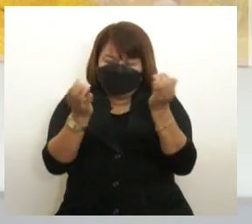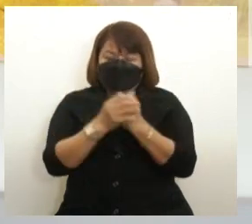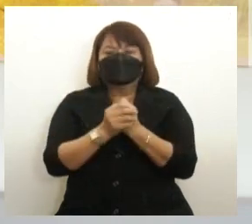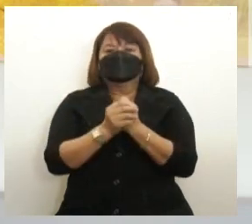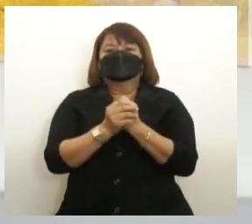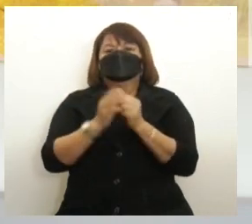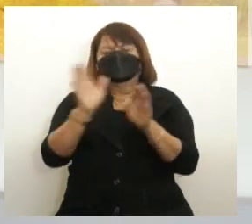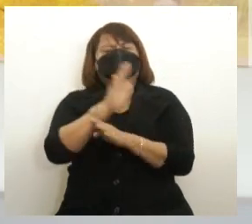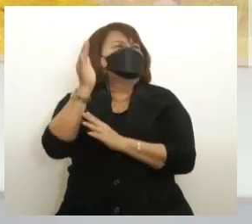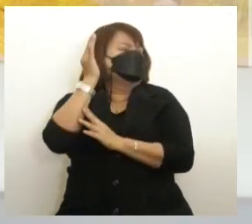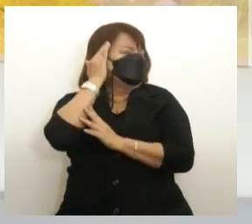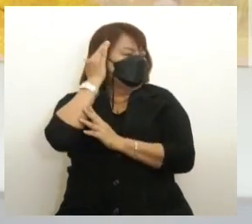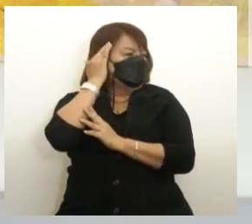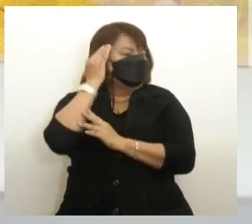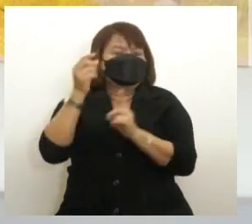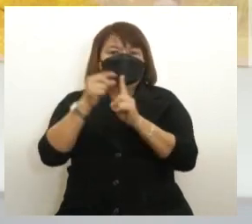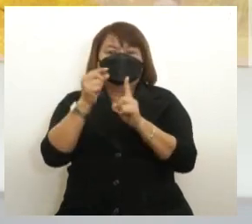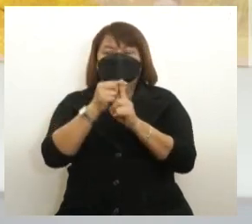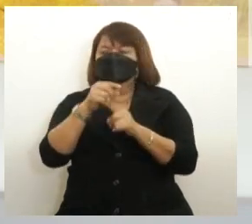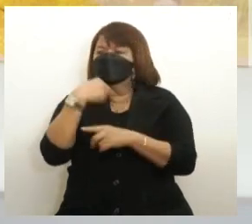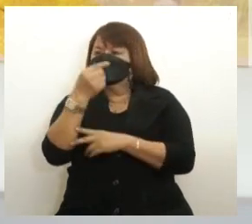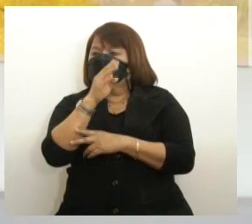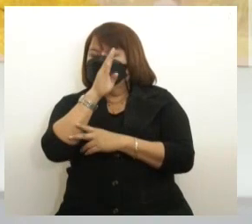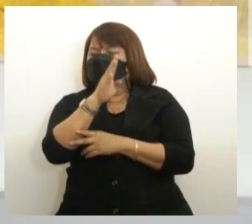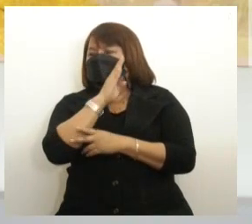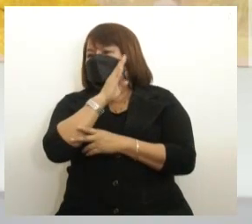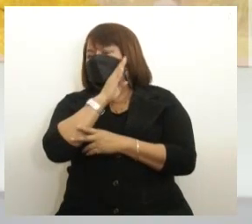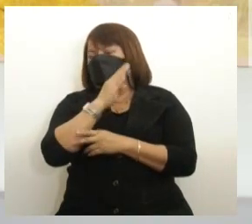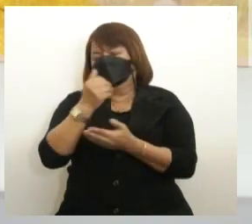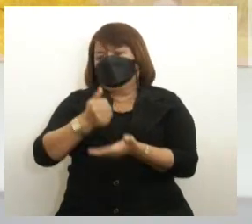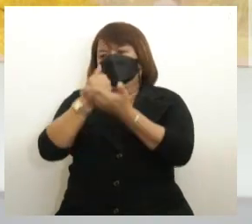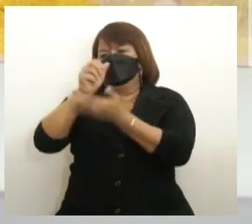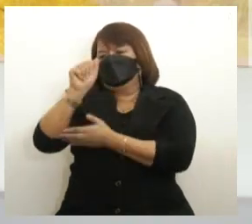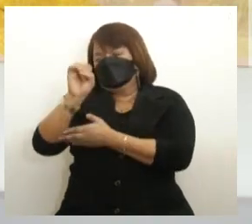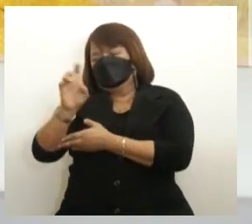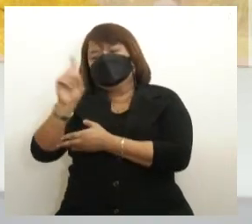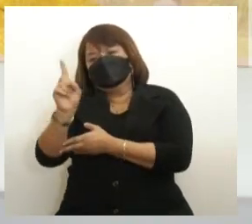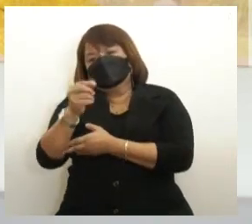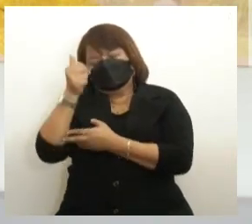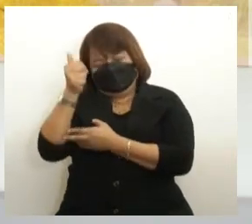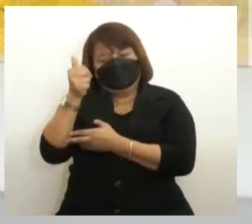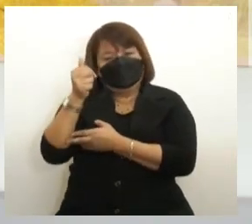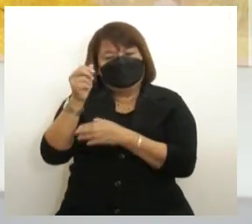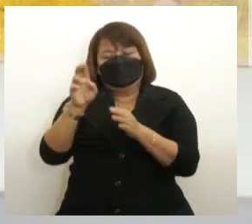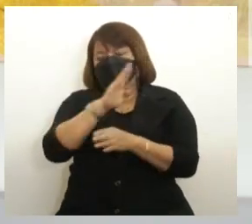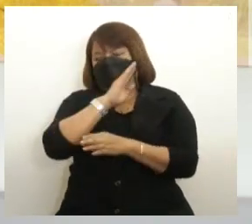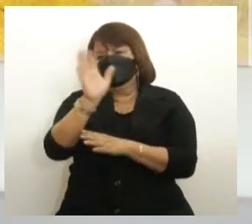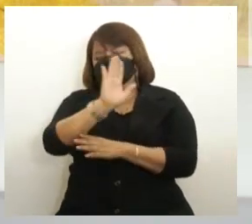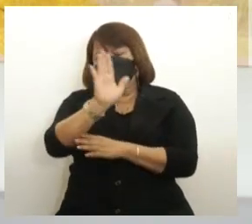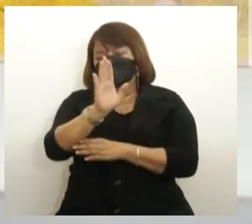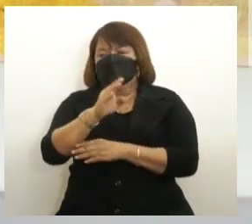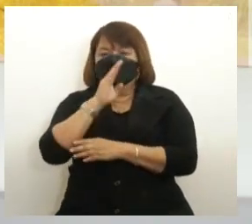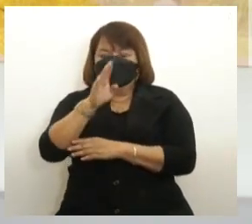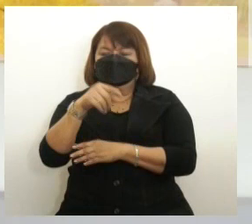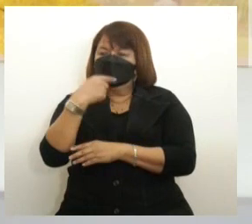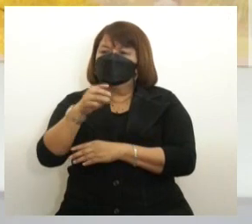อย่าได้หลงเชื่อกับคำแอบอ้างว่าจะช่วยสอบนู่นสอบนี่ให้ได้ขอยืนยันอีกครั้งหนึ่งถ้าหากมี